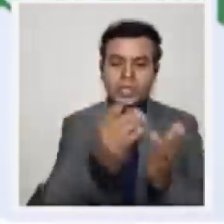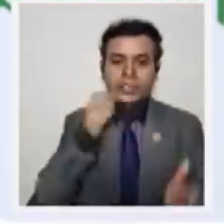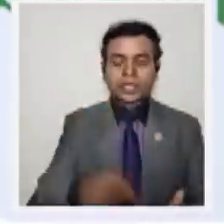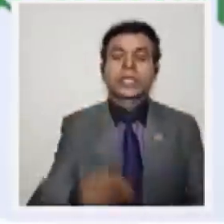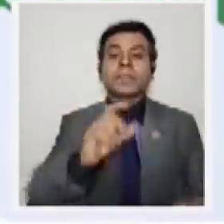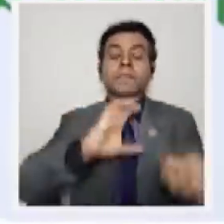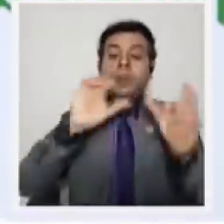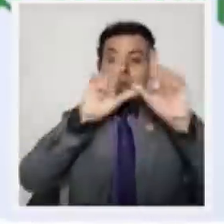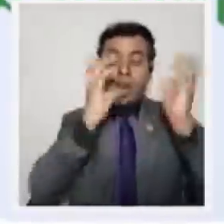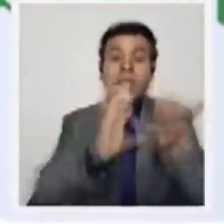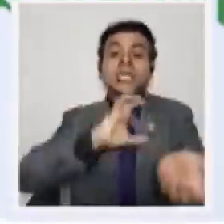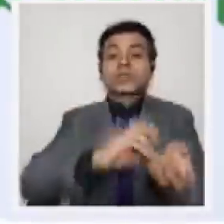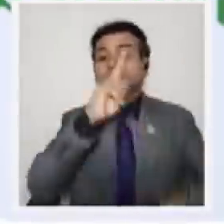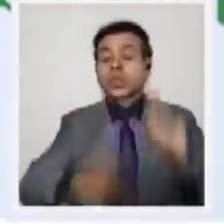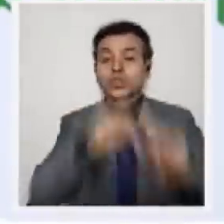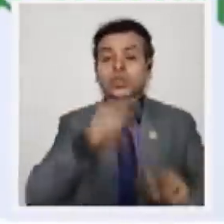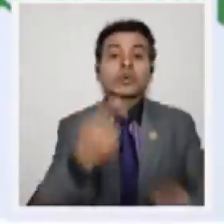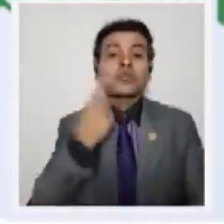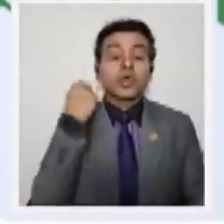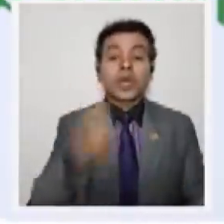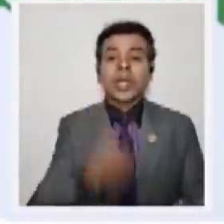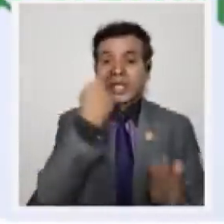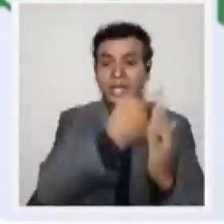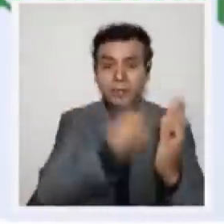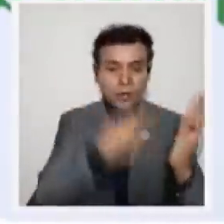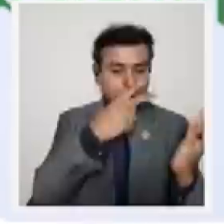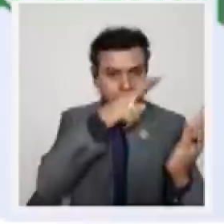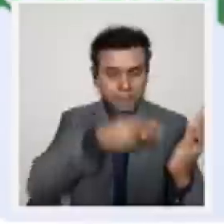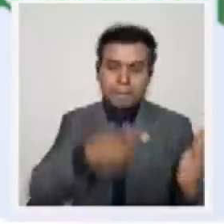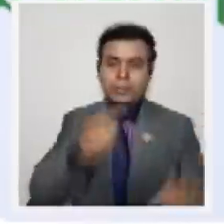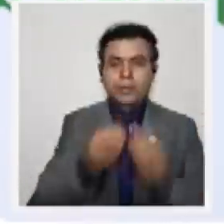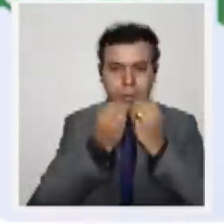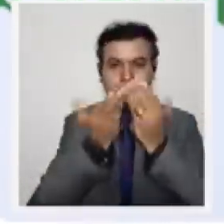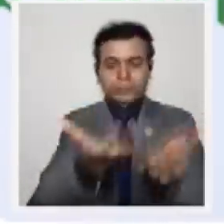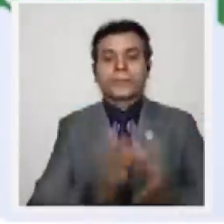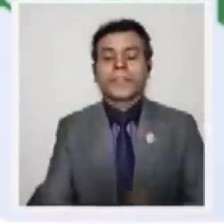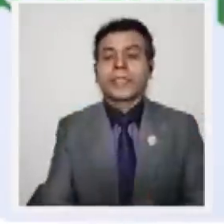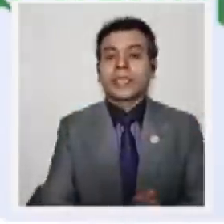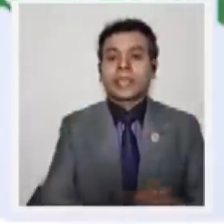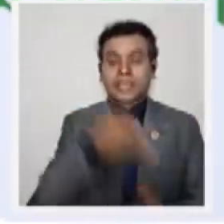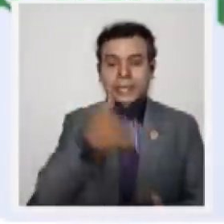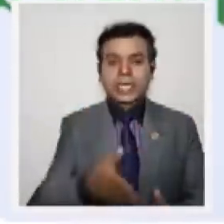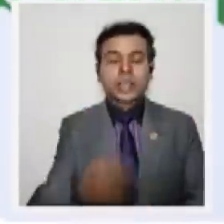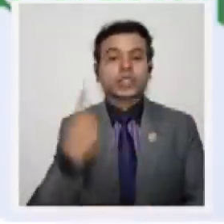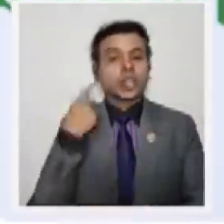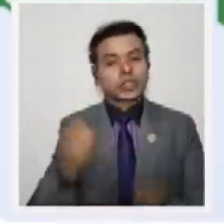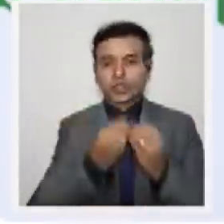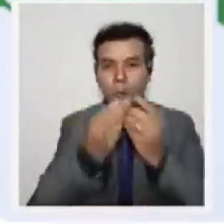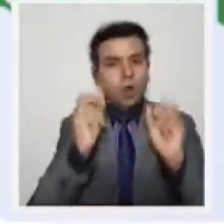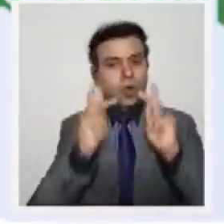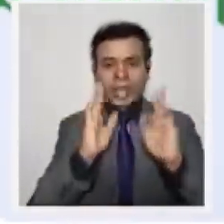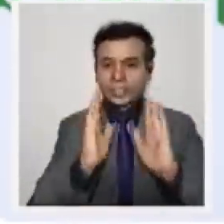3,67,166 জন। দক্ষিণ পূর্ব এশিয়ার এবং বিশ্ব স্বাস্থ্য বিশ্ব পরিস্থিতি আমরা গ্রহণ করেছি বিশ্ব স্বাস্থ্য সংস্থার সিচুয়েশন